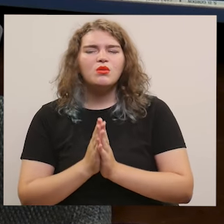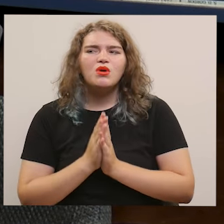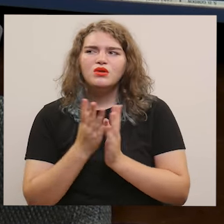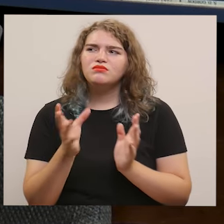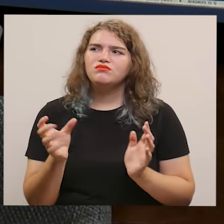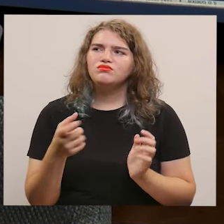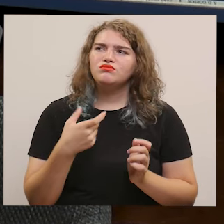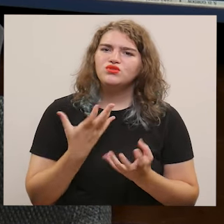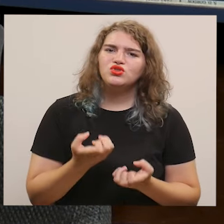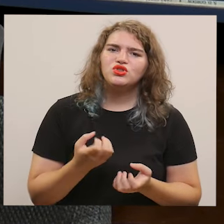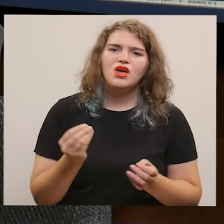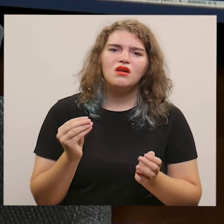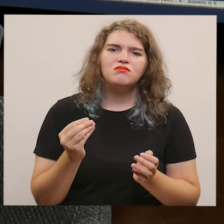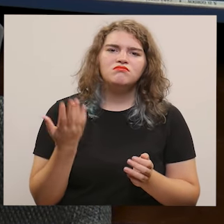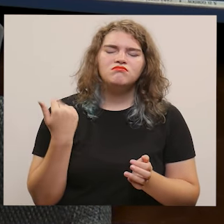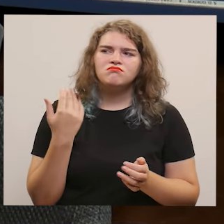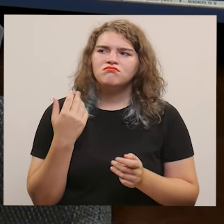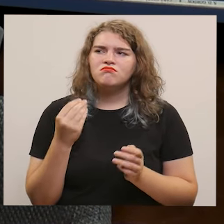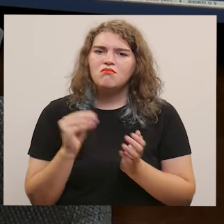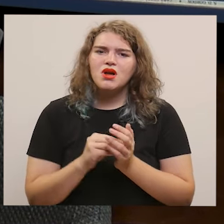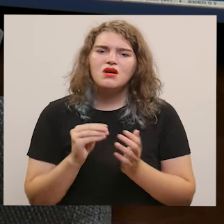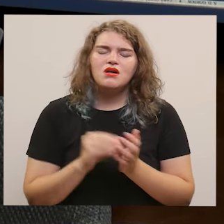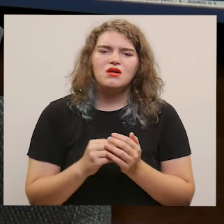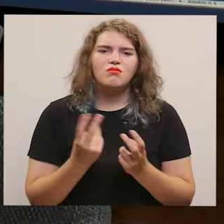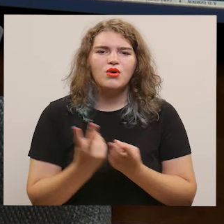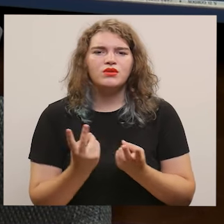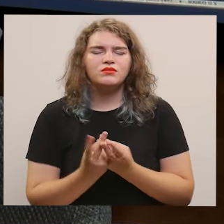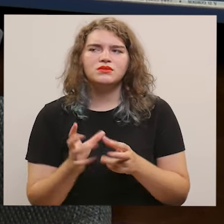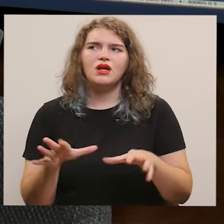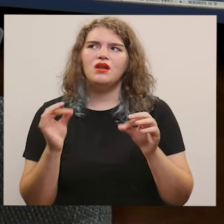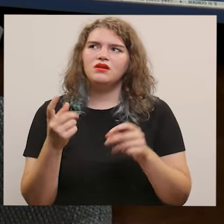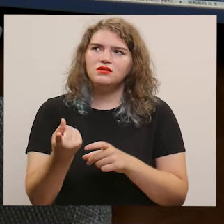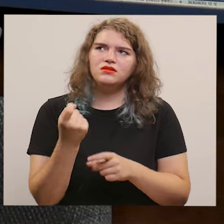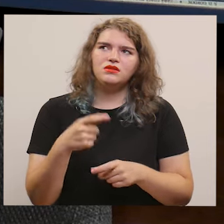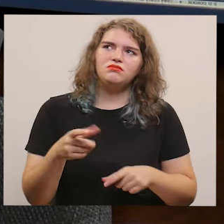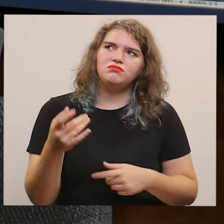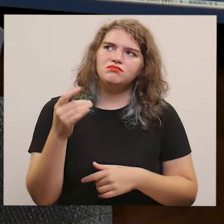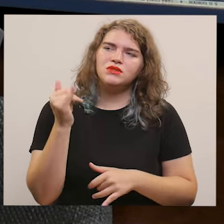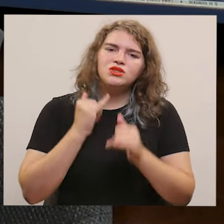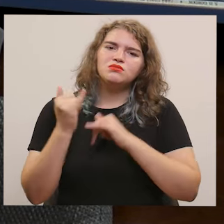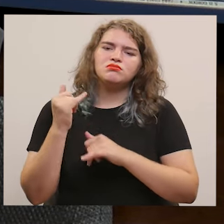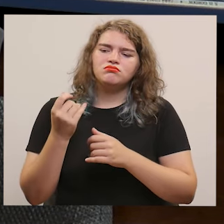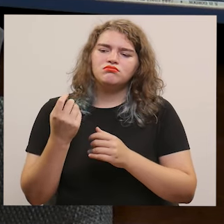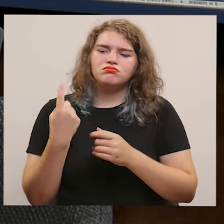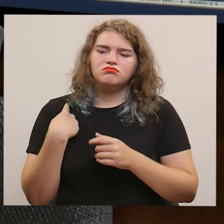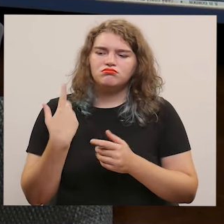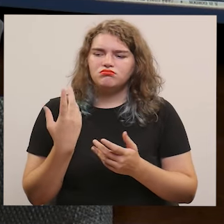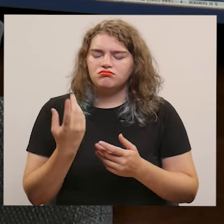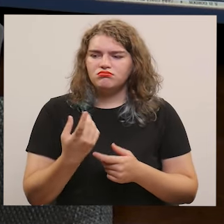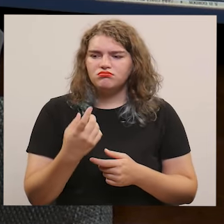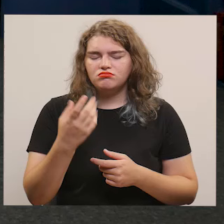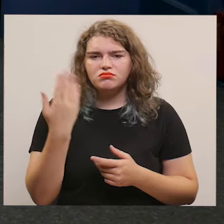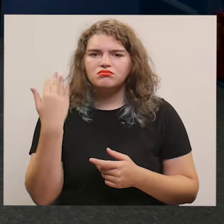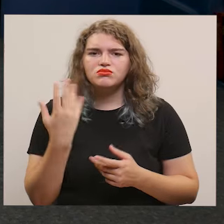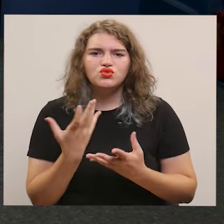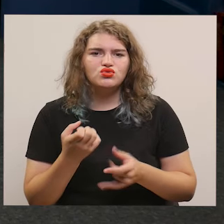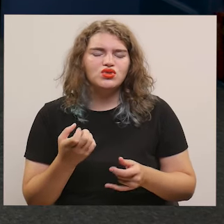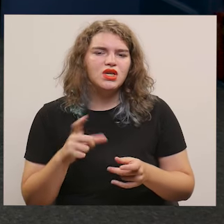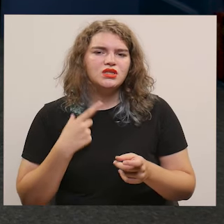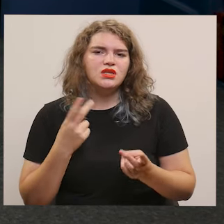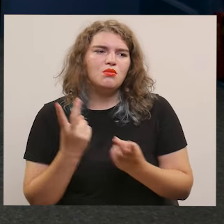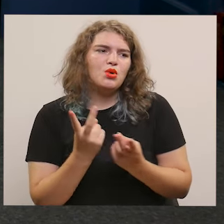ar fi mai potrivit să aleg din trecutul meu, așa, mă uitam așa prin cartea mea de istorie, trecutul meu, și